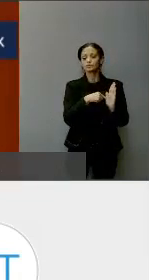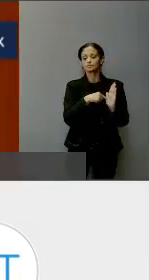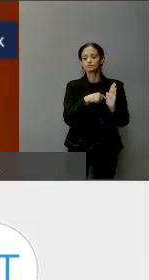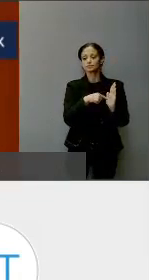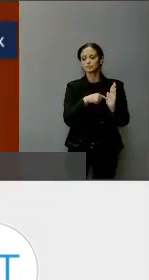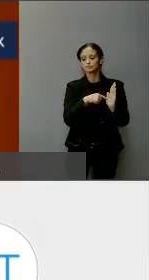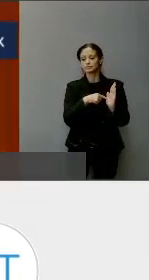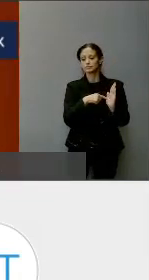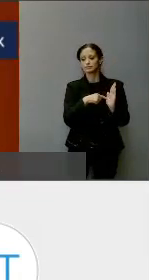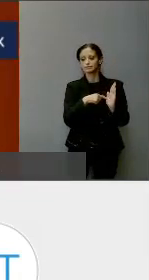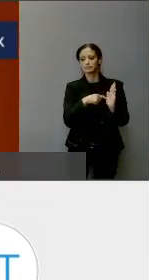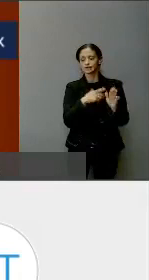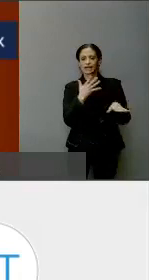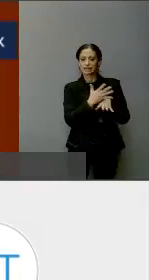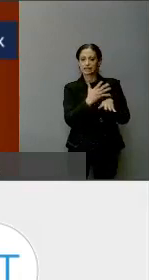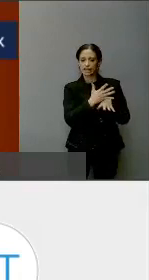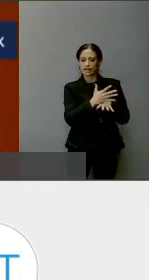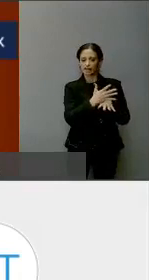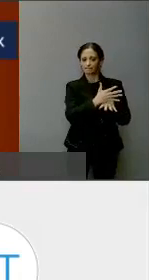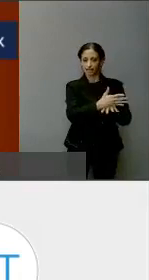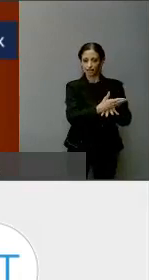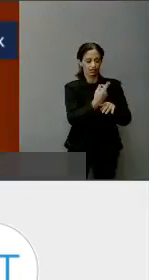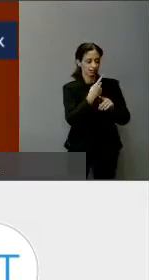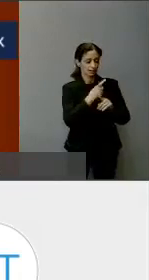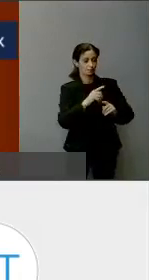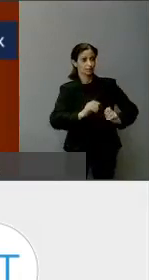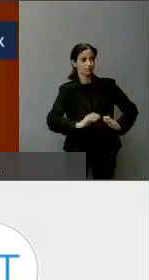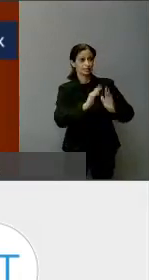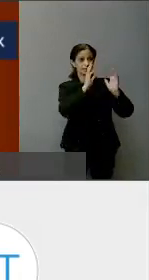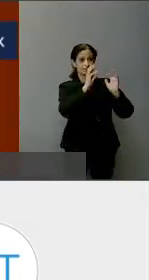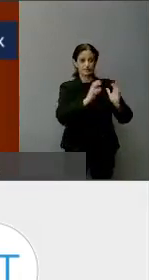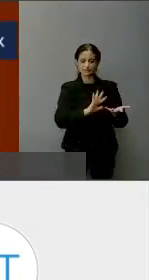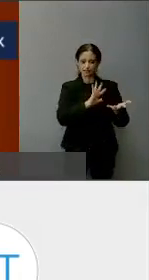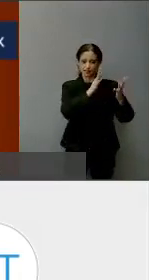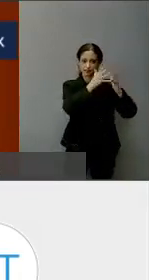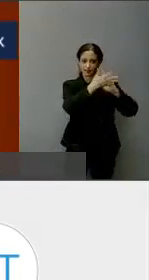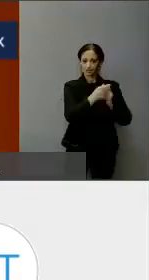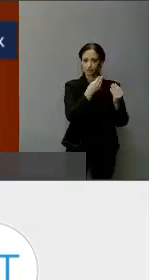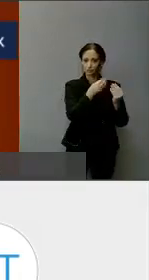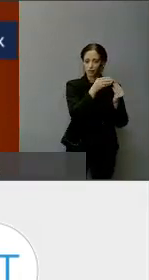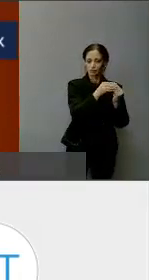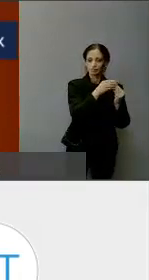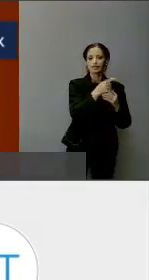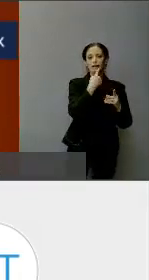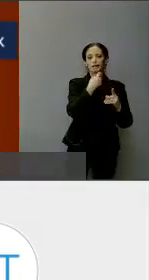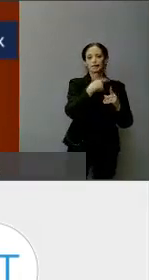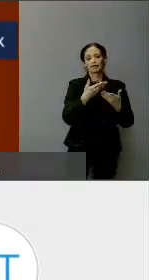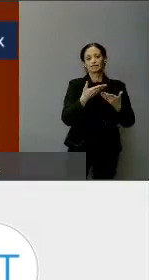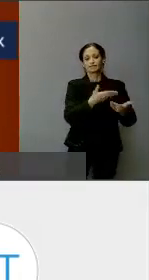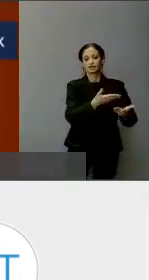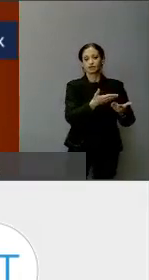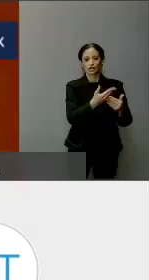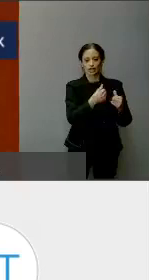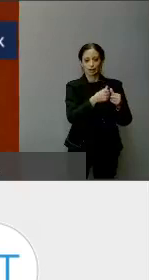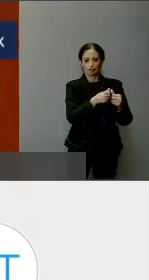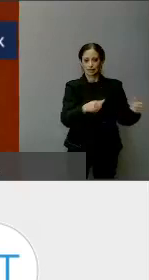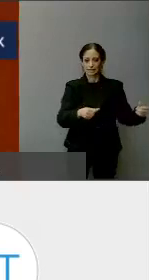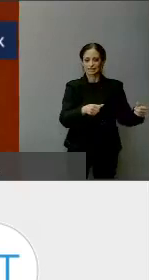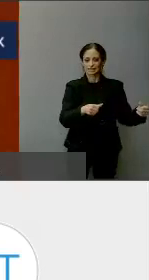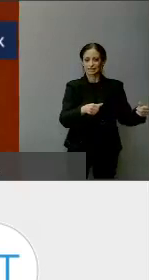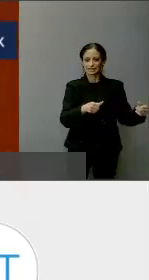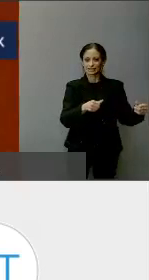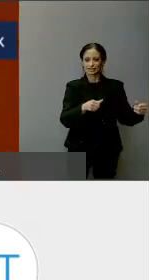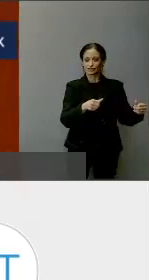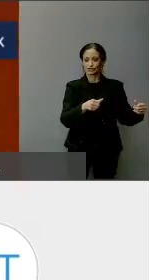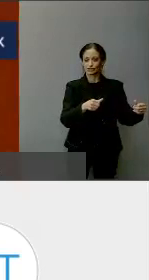tutti gli interventi volti al recupero degli edifici dei russi cioè delle infrastrutture esistenti per favore nel presidio del territorio nei modi coerenti